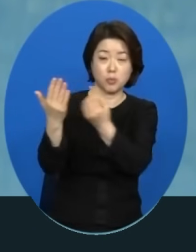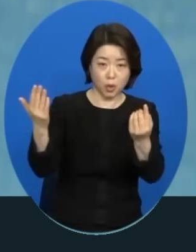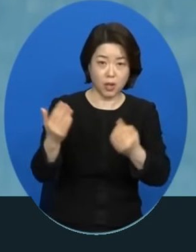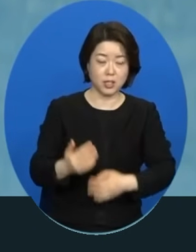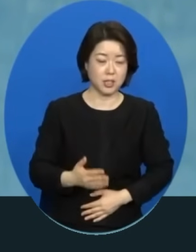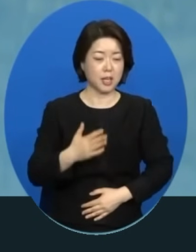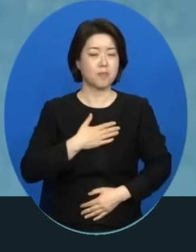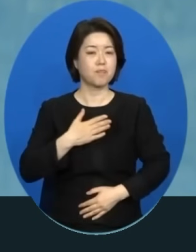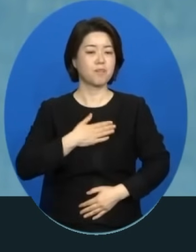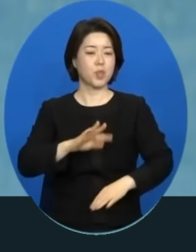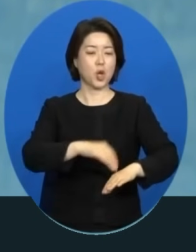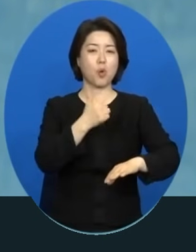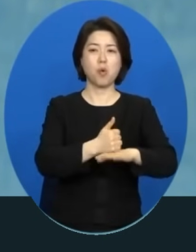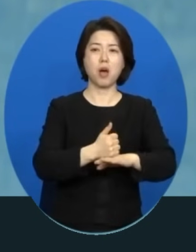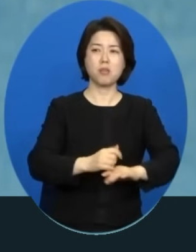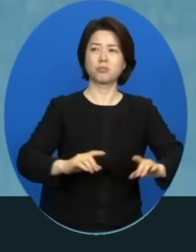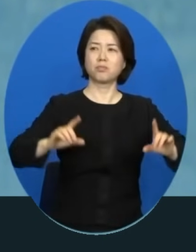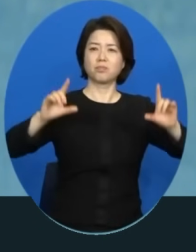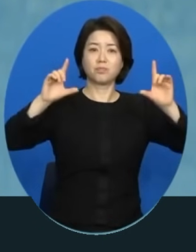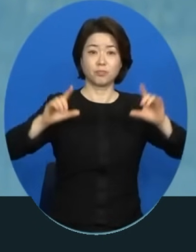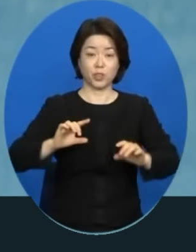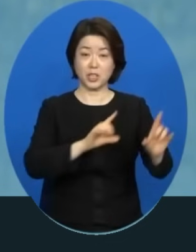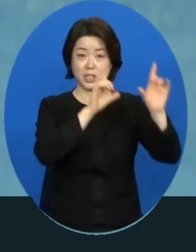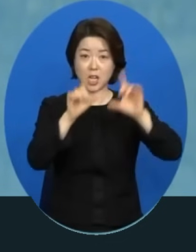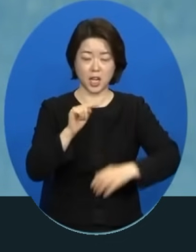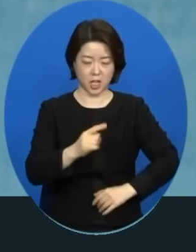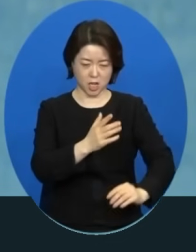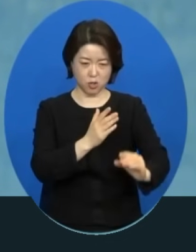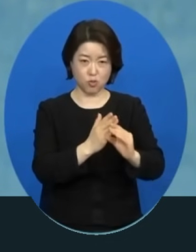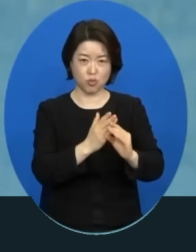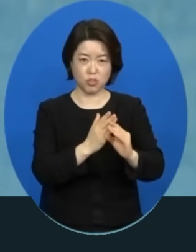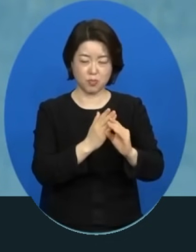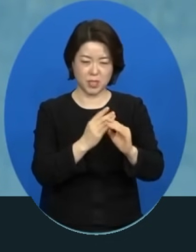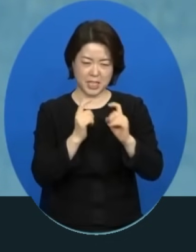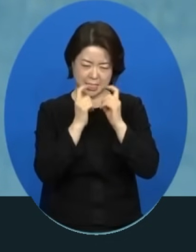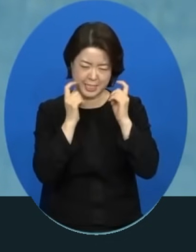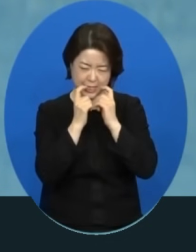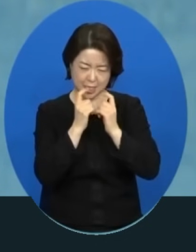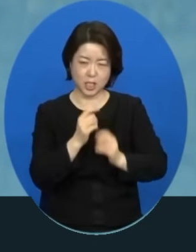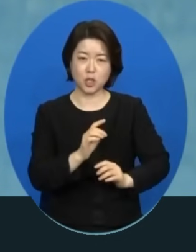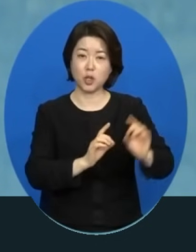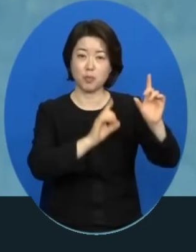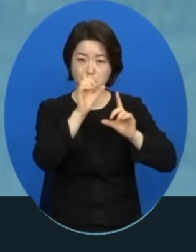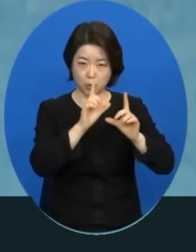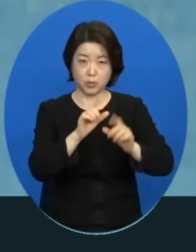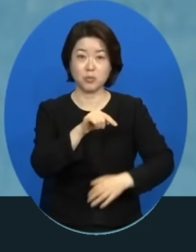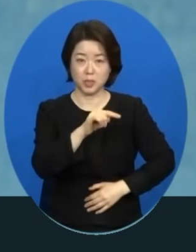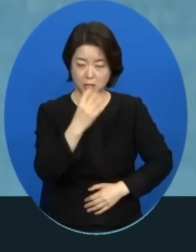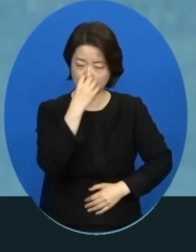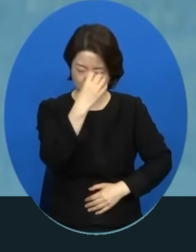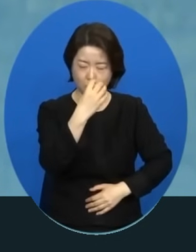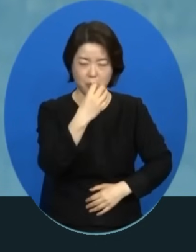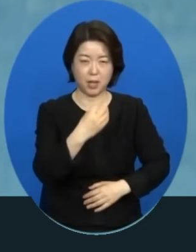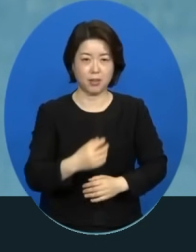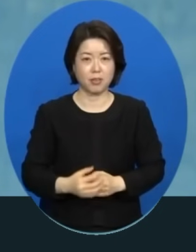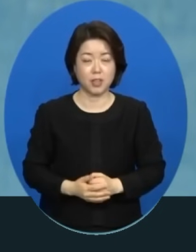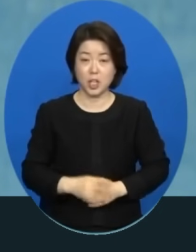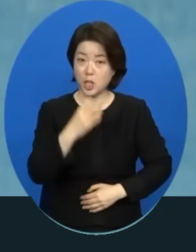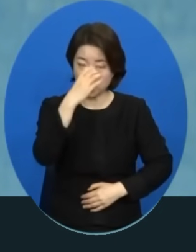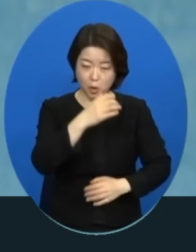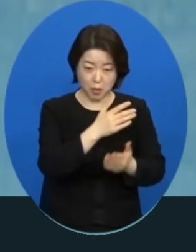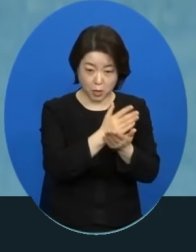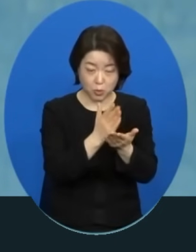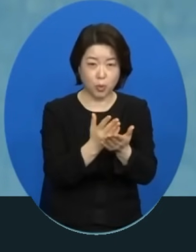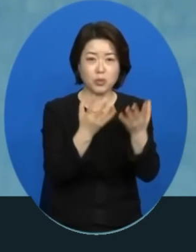자기가 왕이 되어서 살아가려고 하는 중심의 아주 이기적인 태도를 교만이라고 해요. 이 교만은 종류가 많아요.